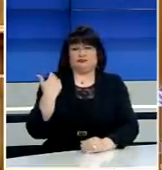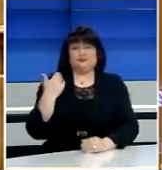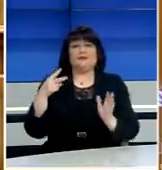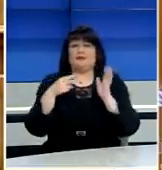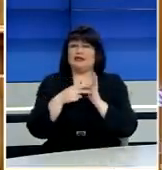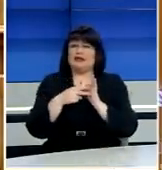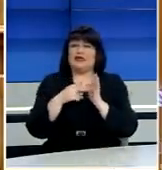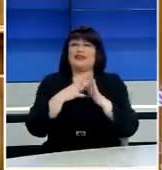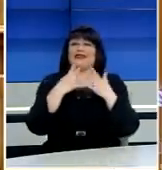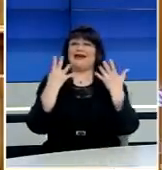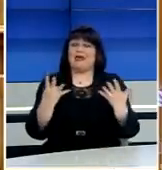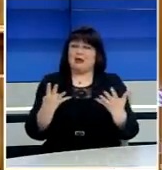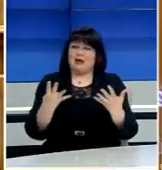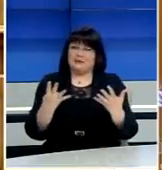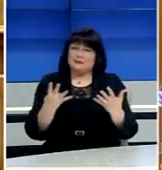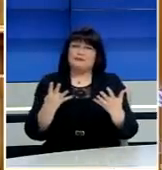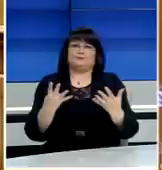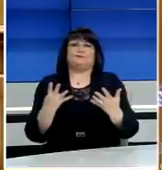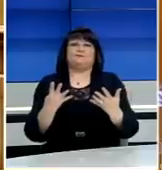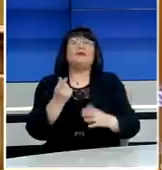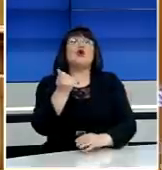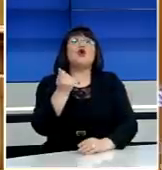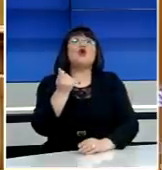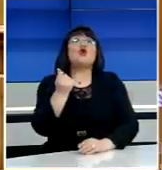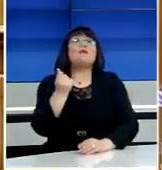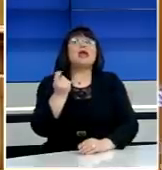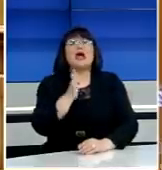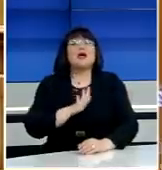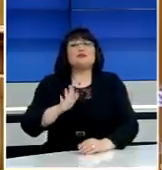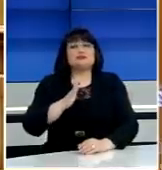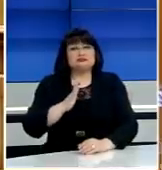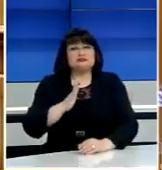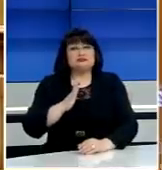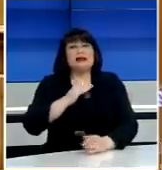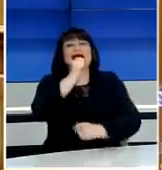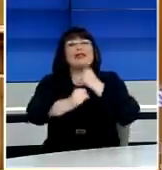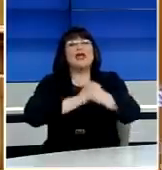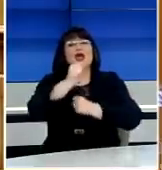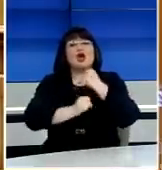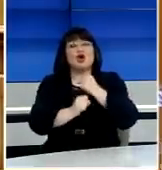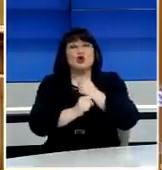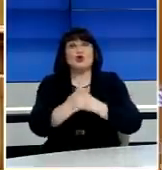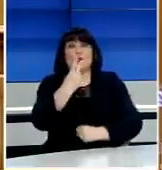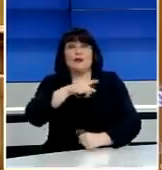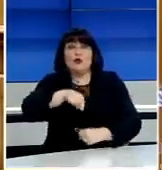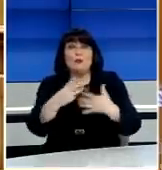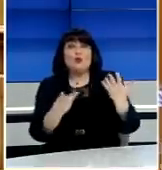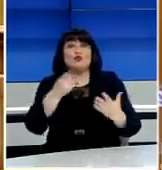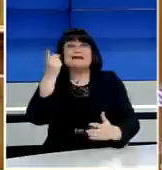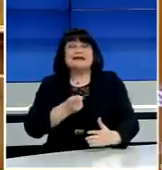του 2019 μια οικονομία να τρέχει με ετήσιο ρυθμό ανάπτυξης